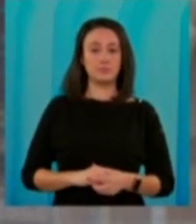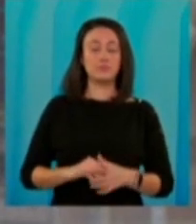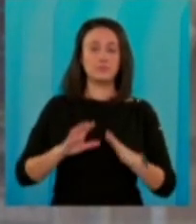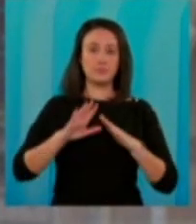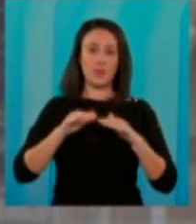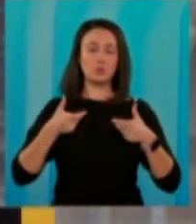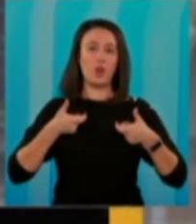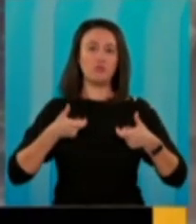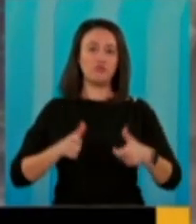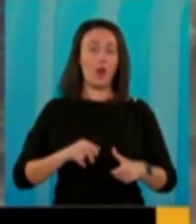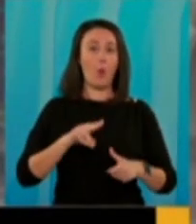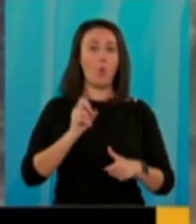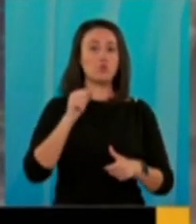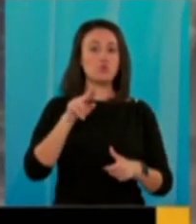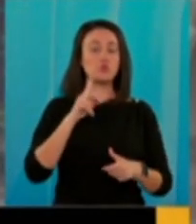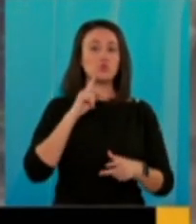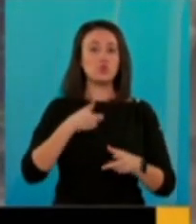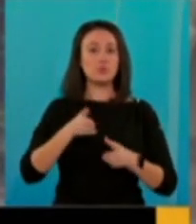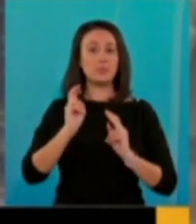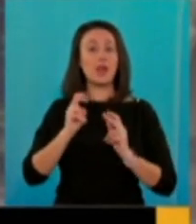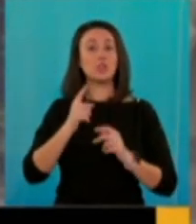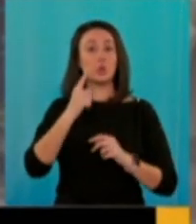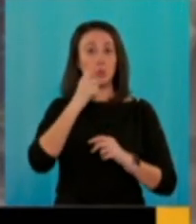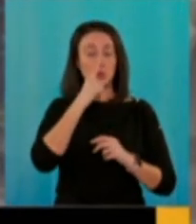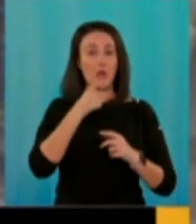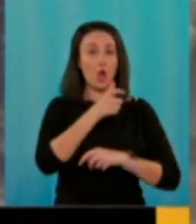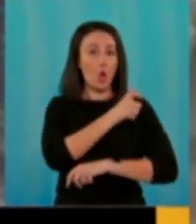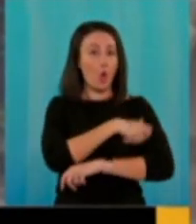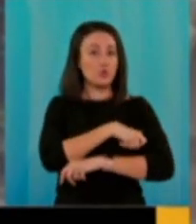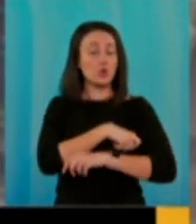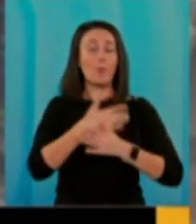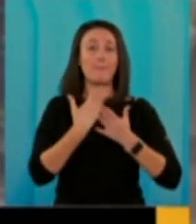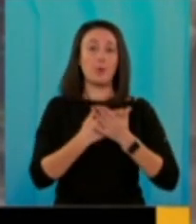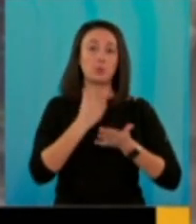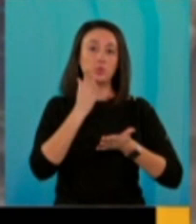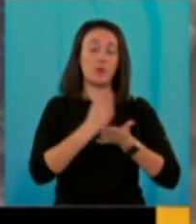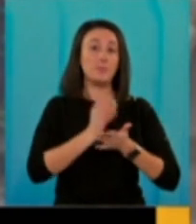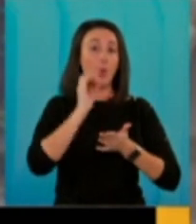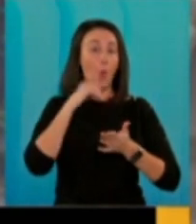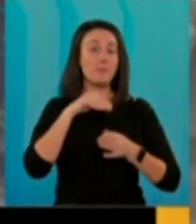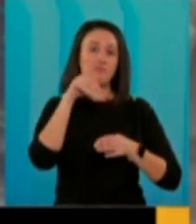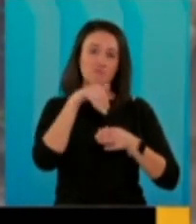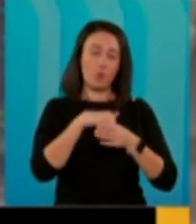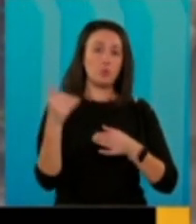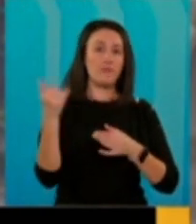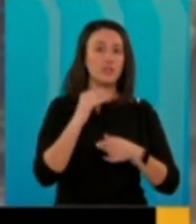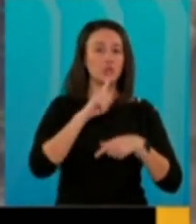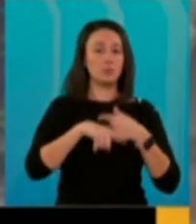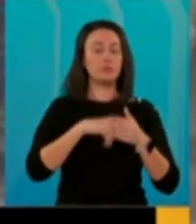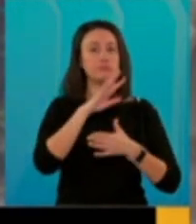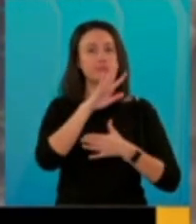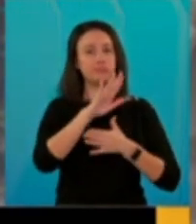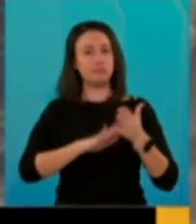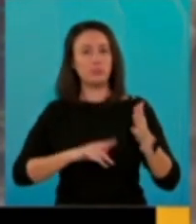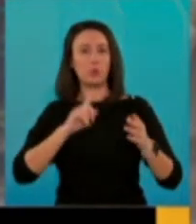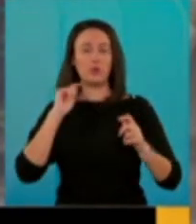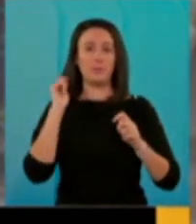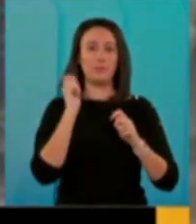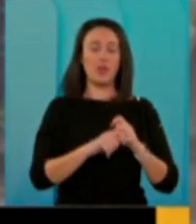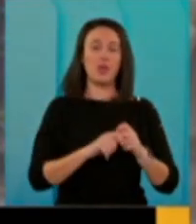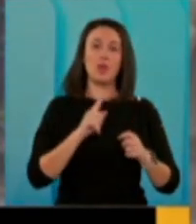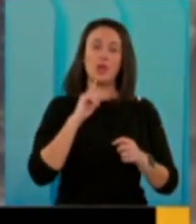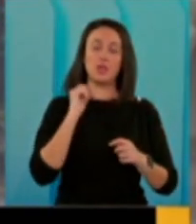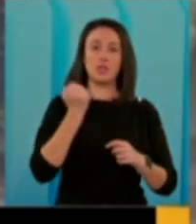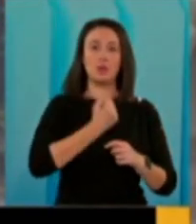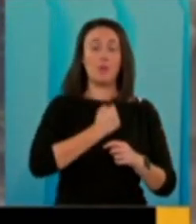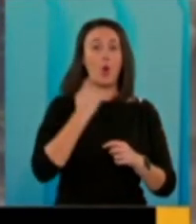Adunarea Generală a ONU a suspendat Rusia din Consiliul Națiunilor Unite pentru Drepturile Omului. Votul de la ONU a venit în urma valului de condamnări stârnit de crimele